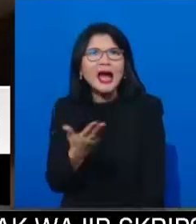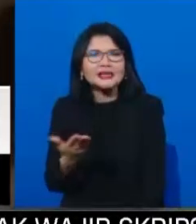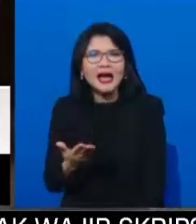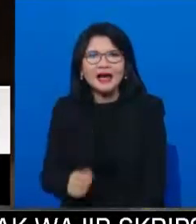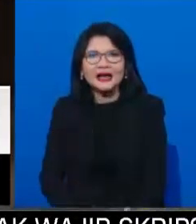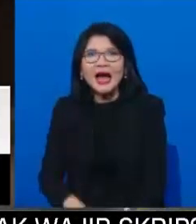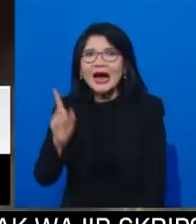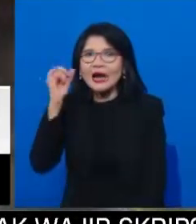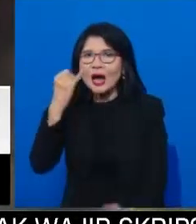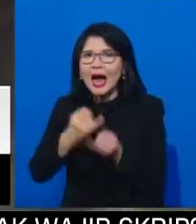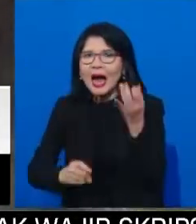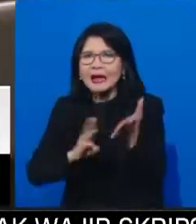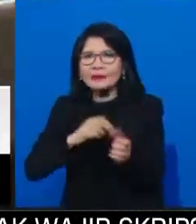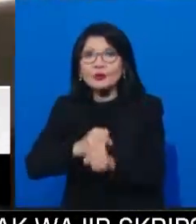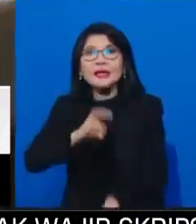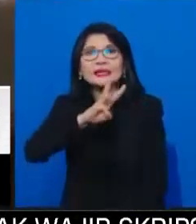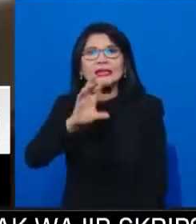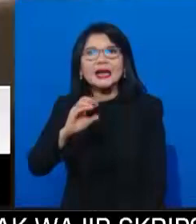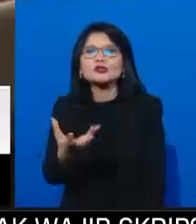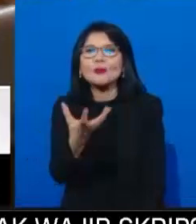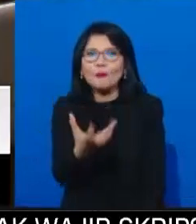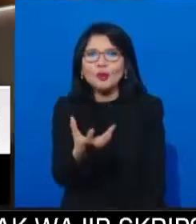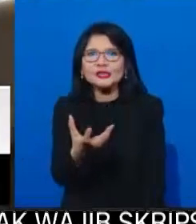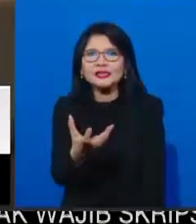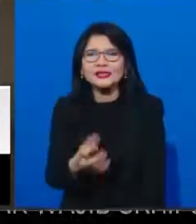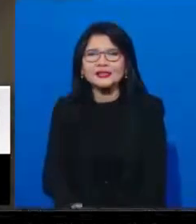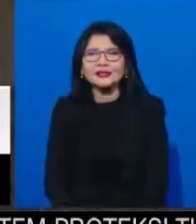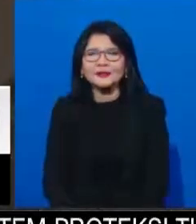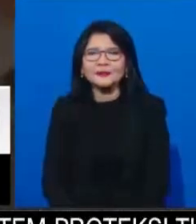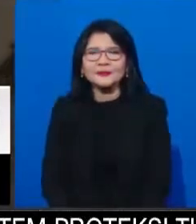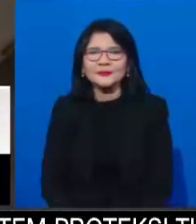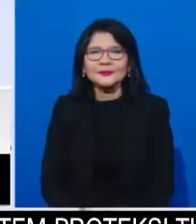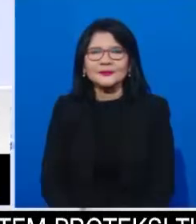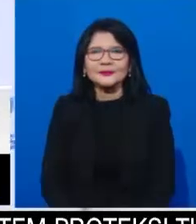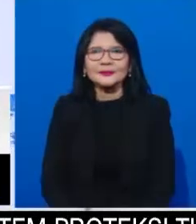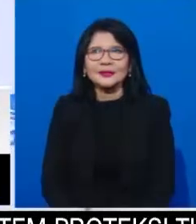pada akhir pekan, 300 porsi Mie Yamin bisa habis terjual.